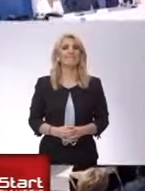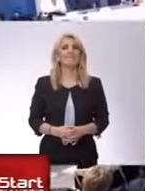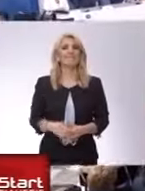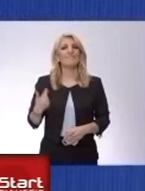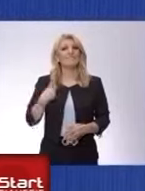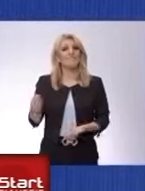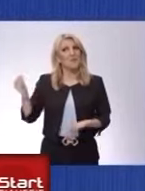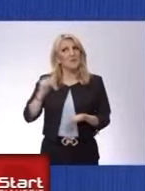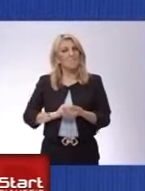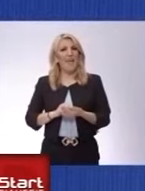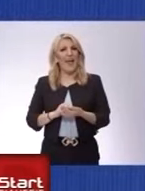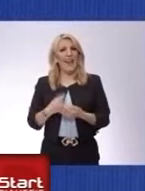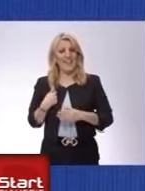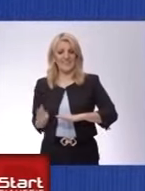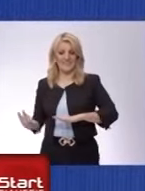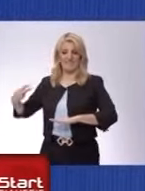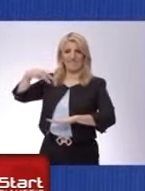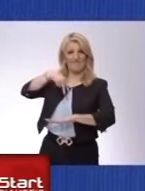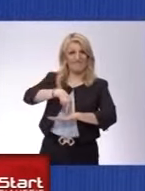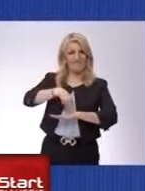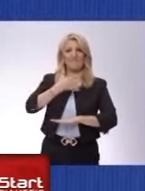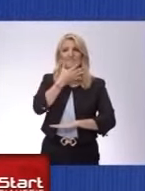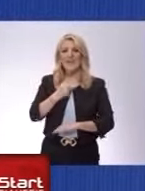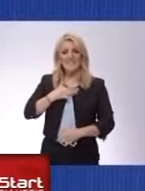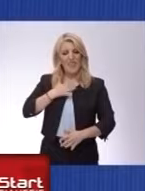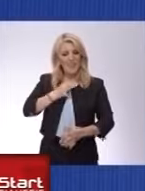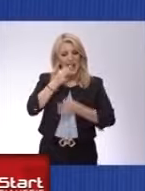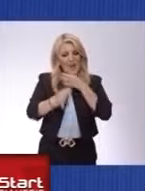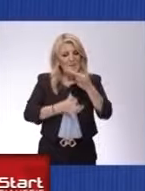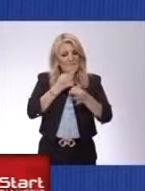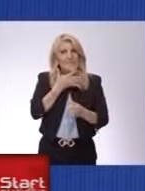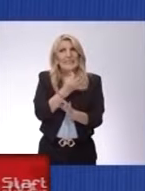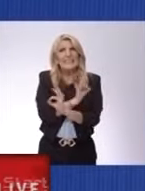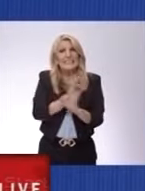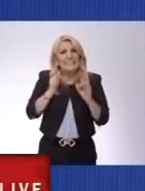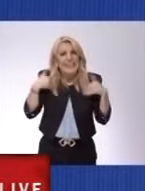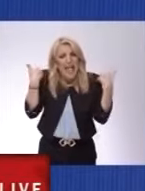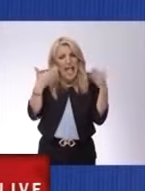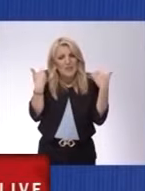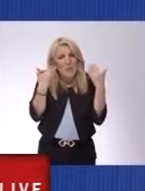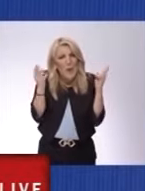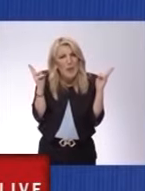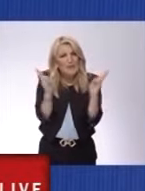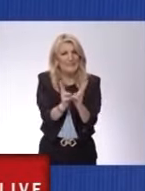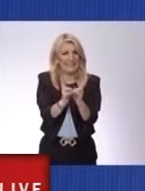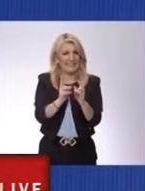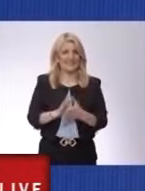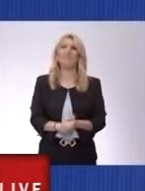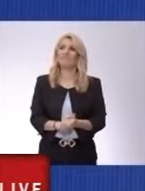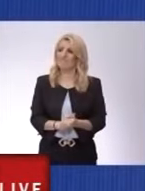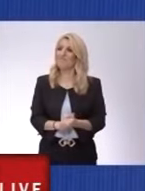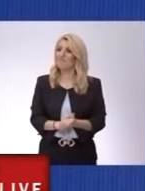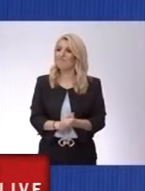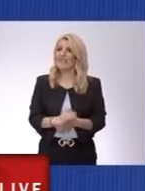βασικό δίλεμμα που μπαίνει από το κυβερνών κόμμα είναι σταθερότητα ή νέες περιπέτειες και σημειώνεται πως οι πολίτες πρέπει να δώσουν καθαρή